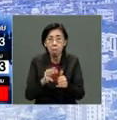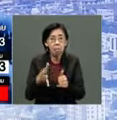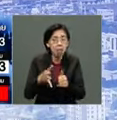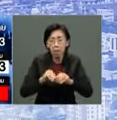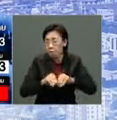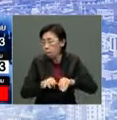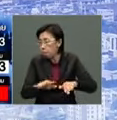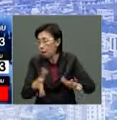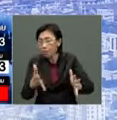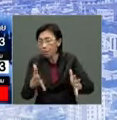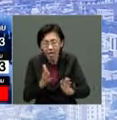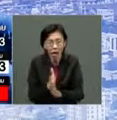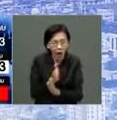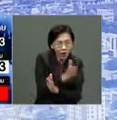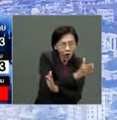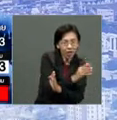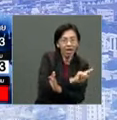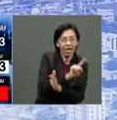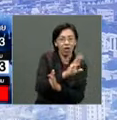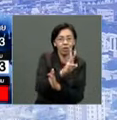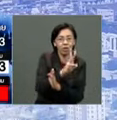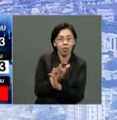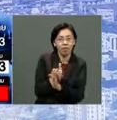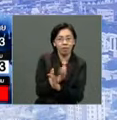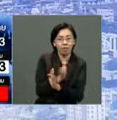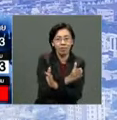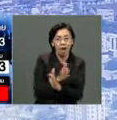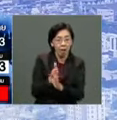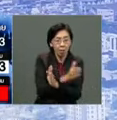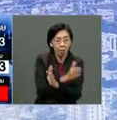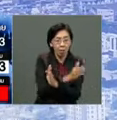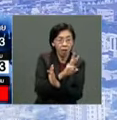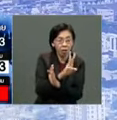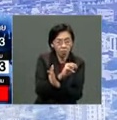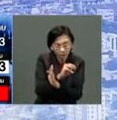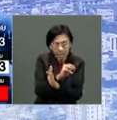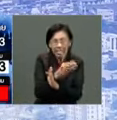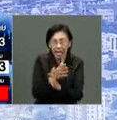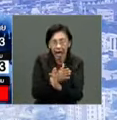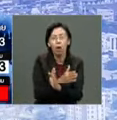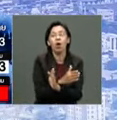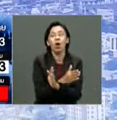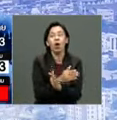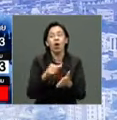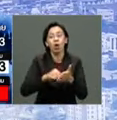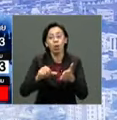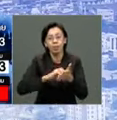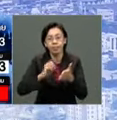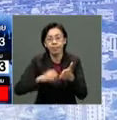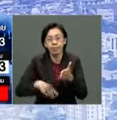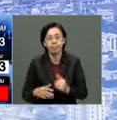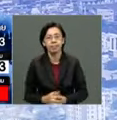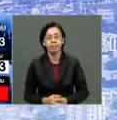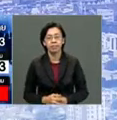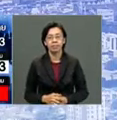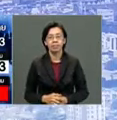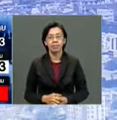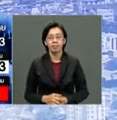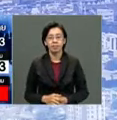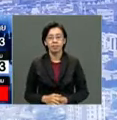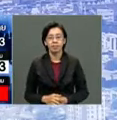หลังกลับไปได้ข้อมูลต่างๆเหล่านี้ก็ต้องถูกลบออกไปไม่ได้เป็นประโยชน์เหมือนกับที่การ